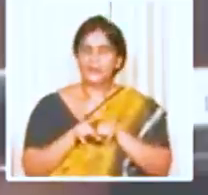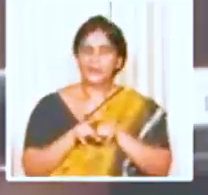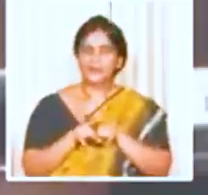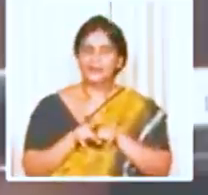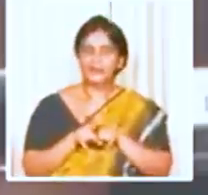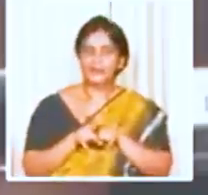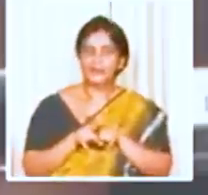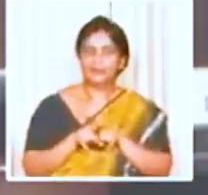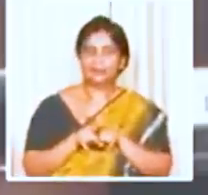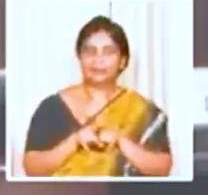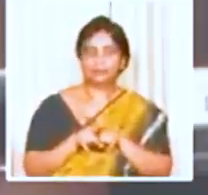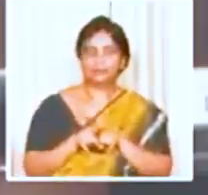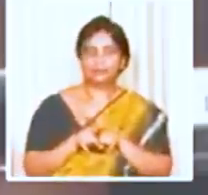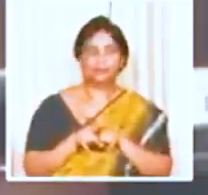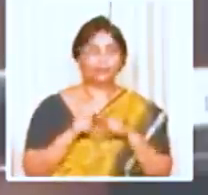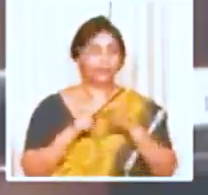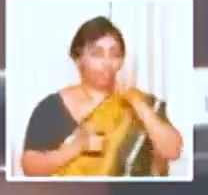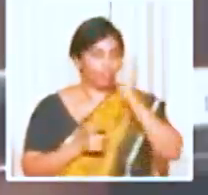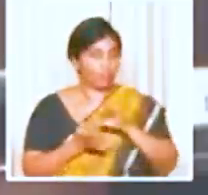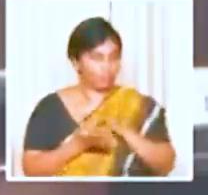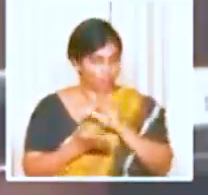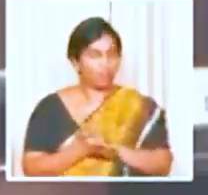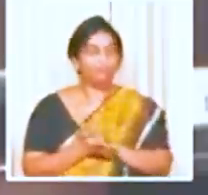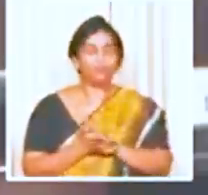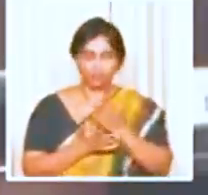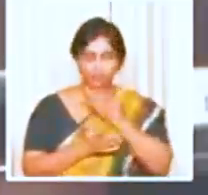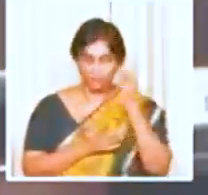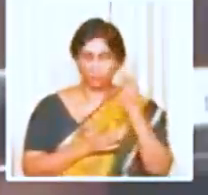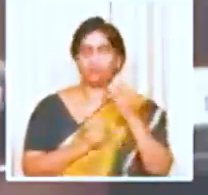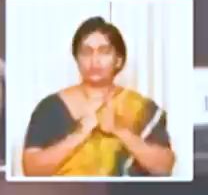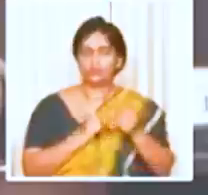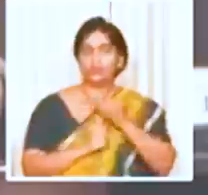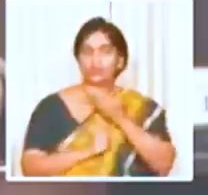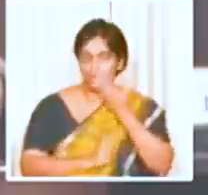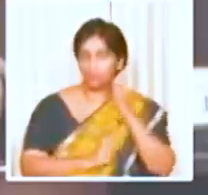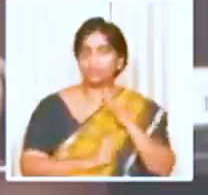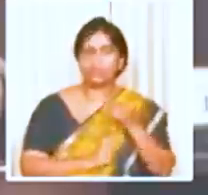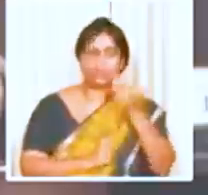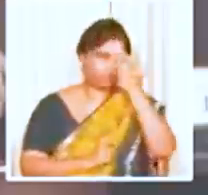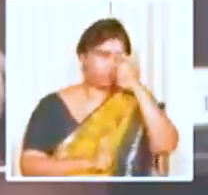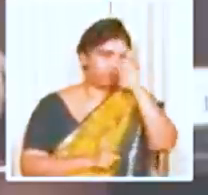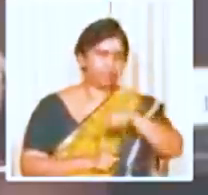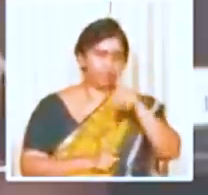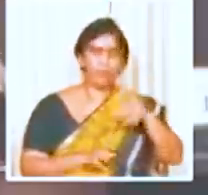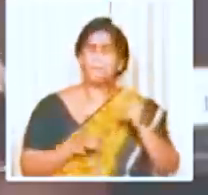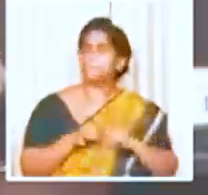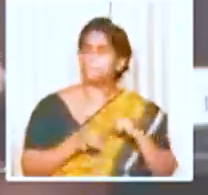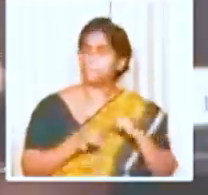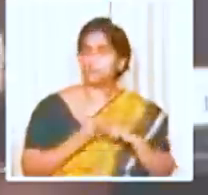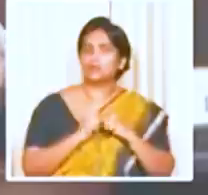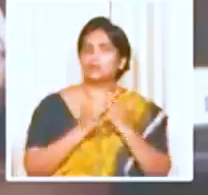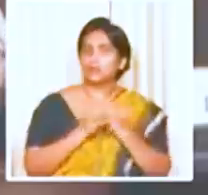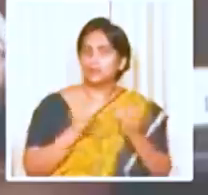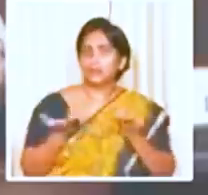செய்ய விரும்பினால் செய்திருக்கலாம். ஆக குறைந்தது ஒரு பிரேரணையாவது கொண்டு இந்த நாட்டிலே 30 நாங்கள் இந்த பிரச்சனையை தீர்க்க போறோம்,